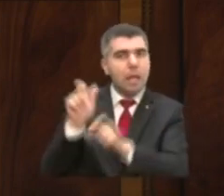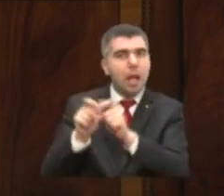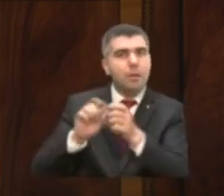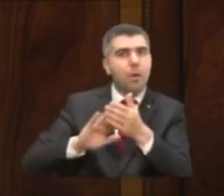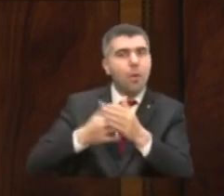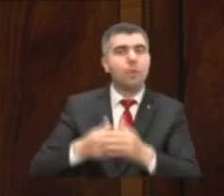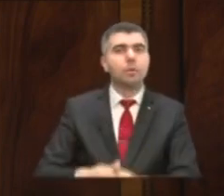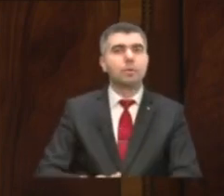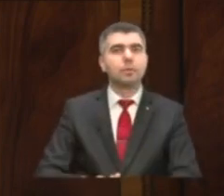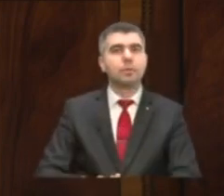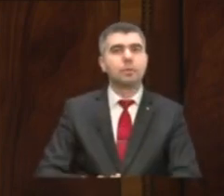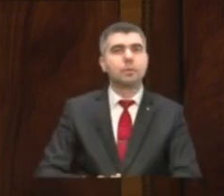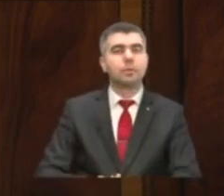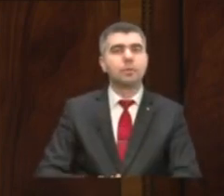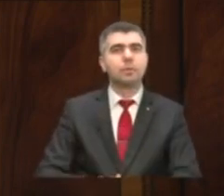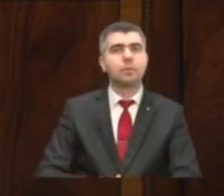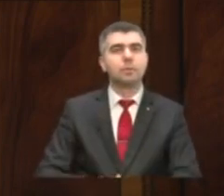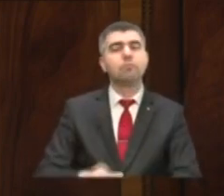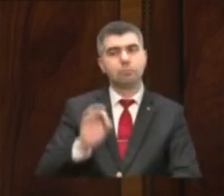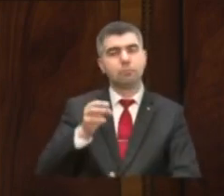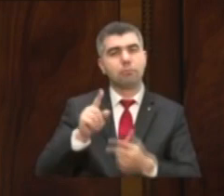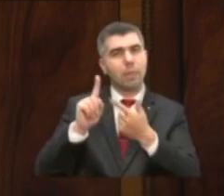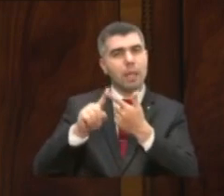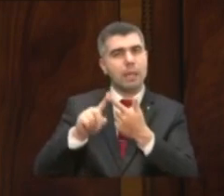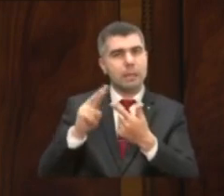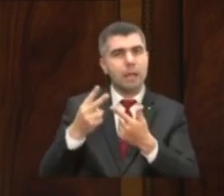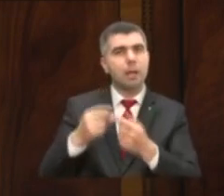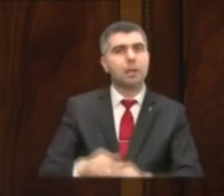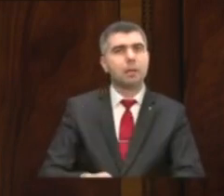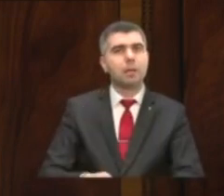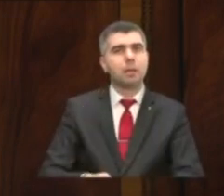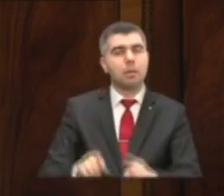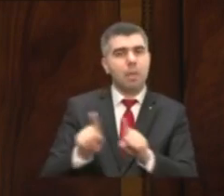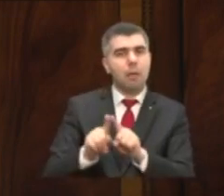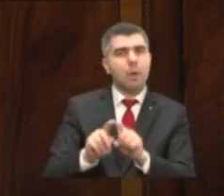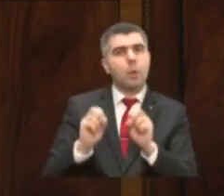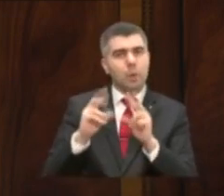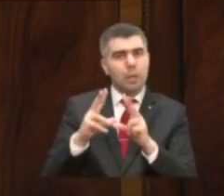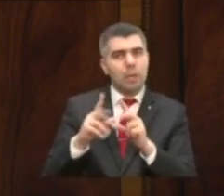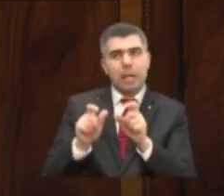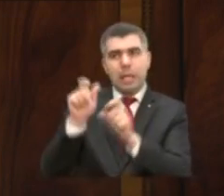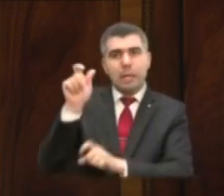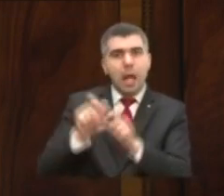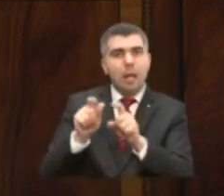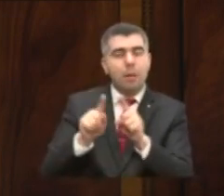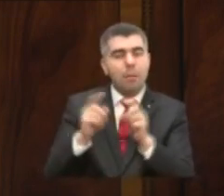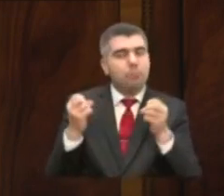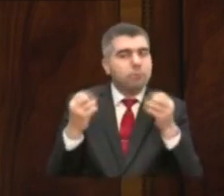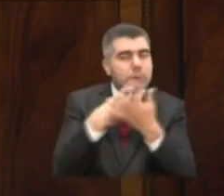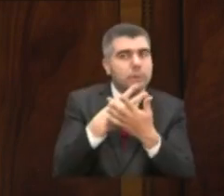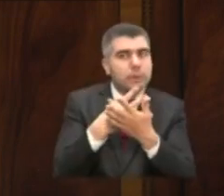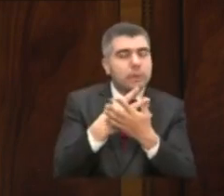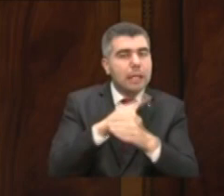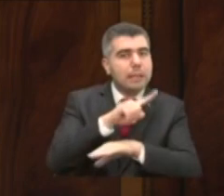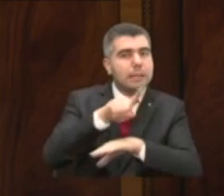أولا. ثانيا طبيعة الحال أنا متفهم ردود الفعل عدد من المواطنين، لان جاء القرار مفاجئ،